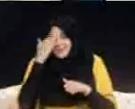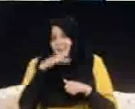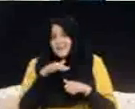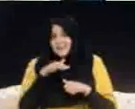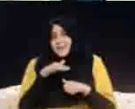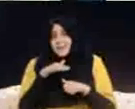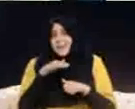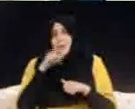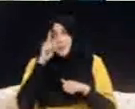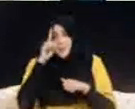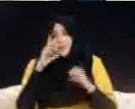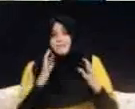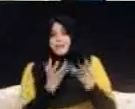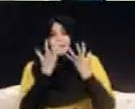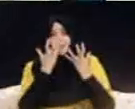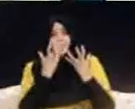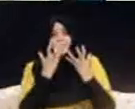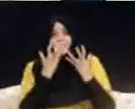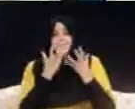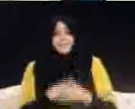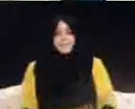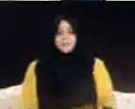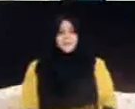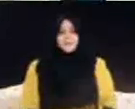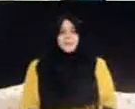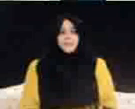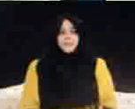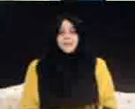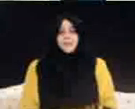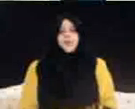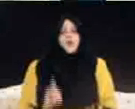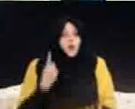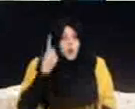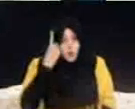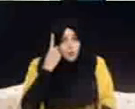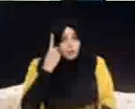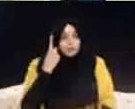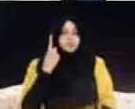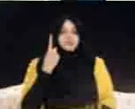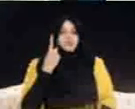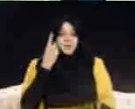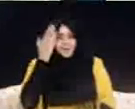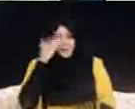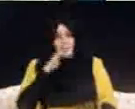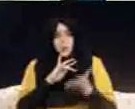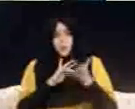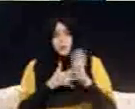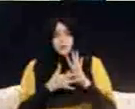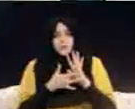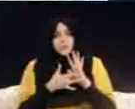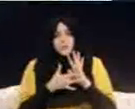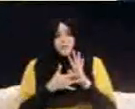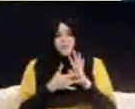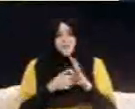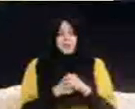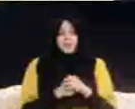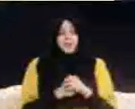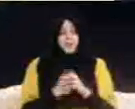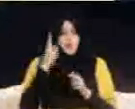اللطيف الخبير. فالله عز وجل لا تخفى عليه خافية، هو الذي